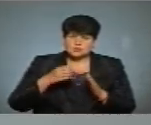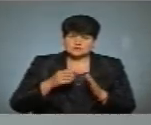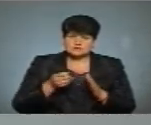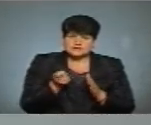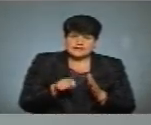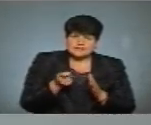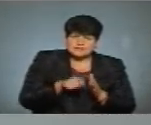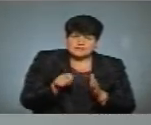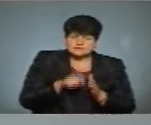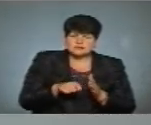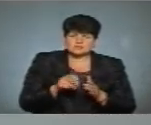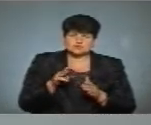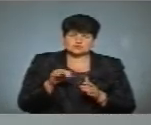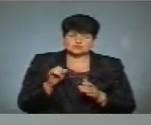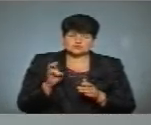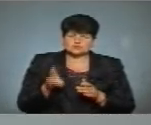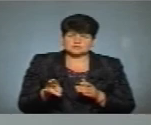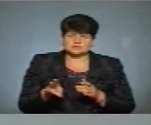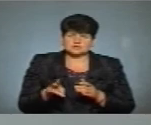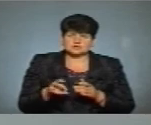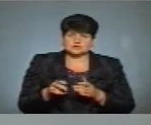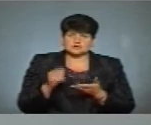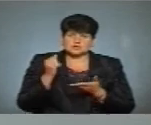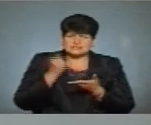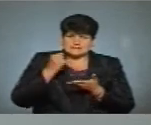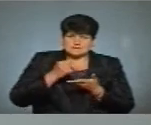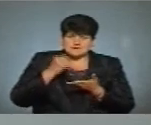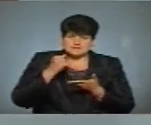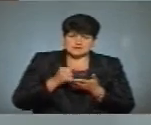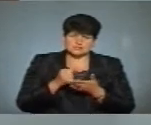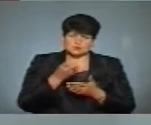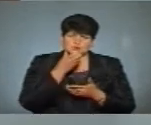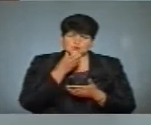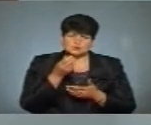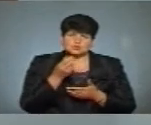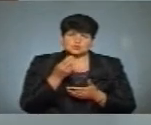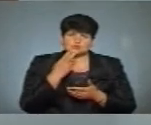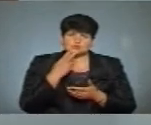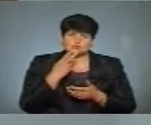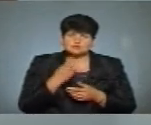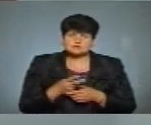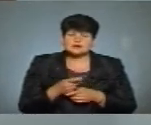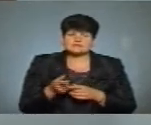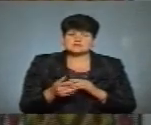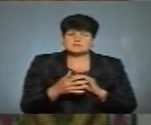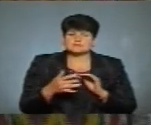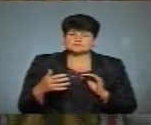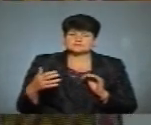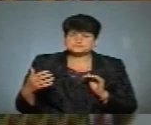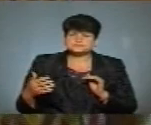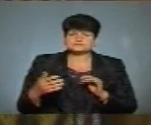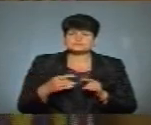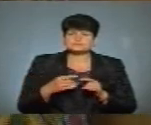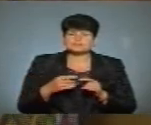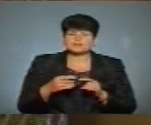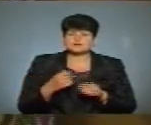накладати тютюн, і ступка оригінальна, якою набивати люльку. А це бандура з крайкою Зіновія Штокалка.